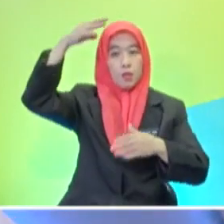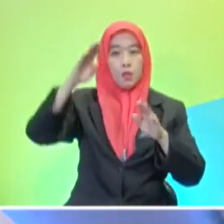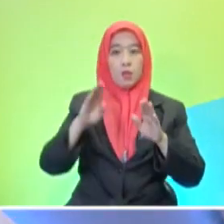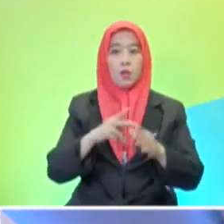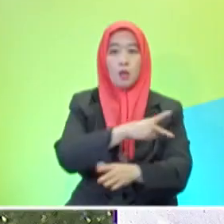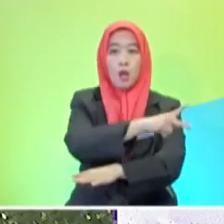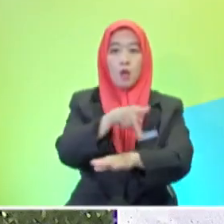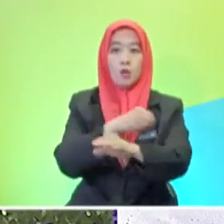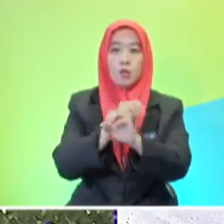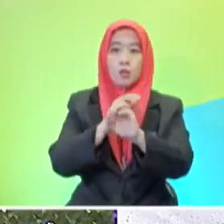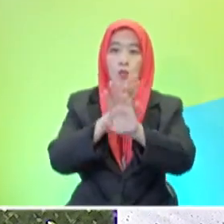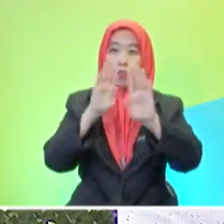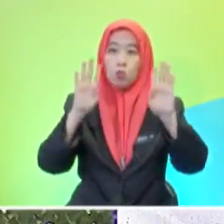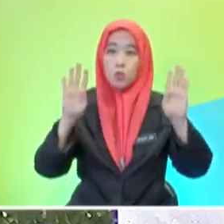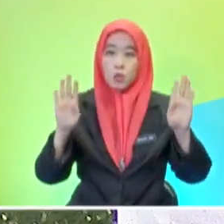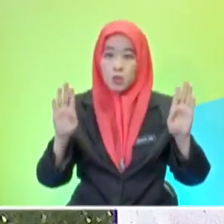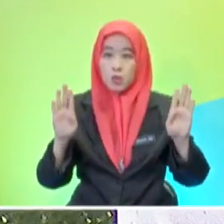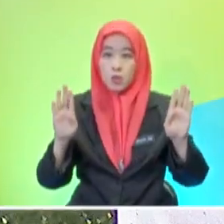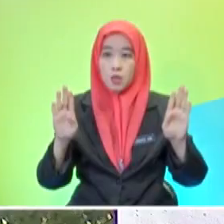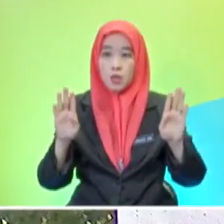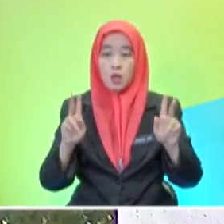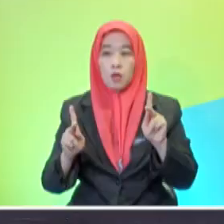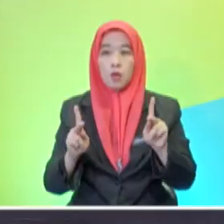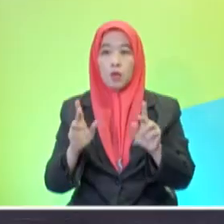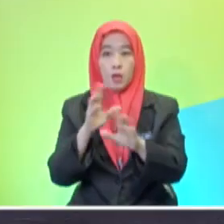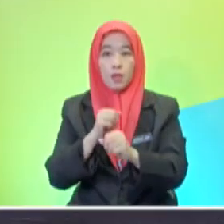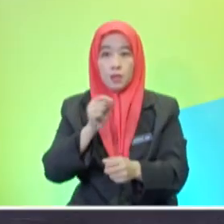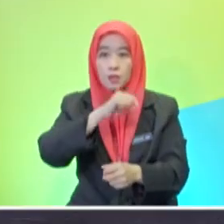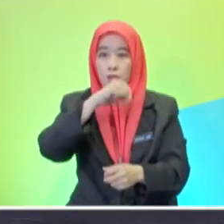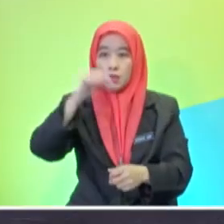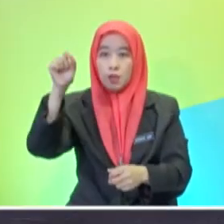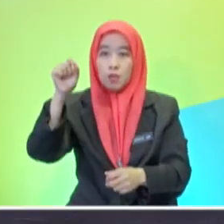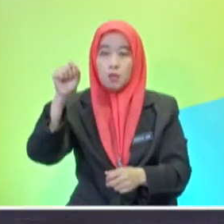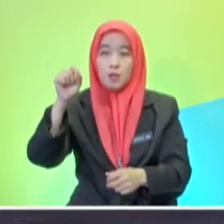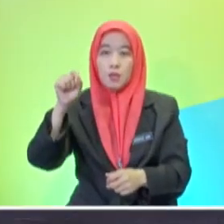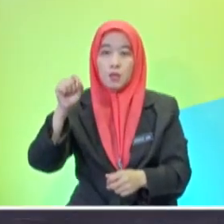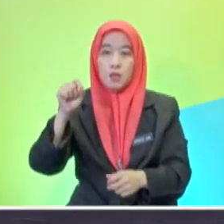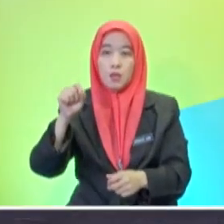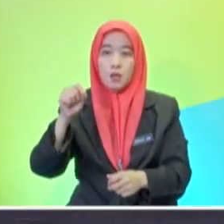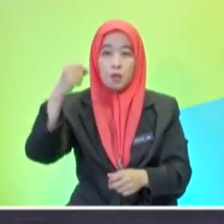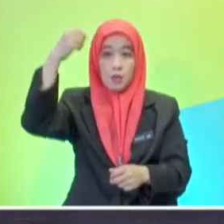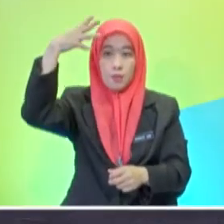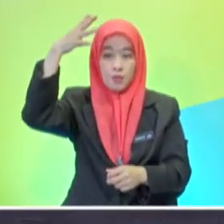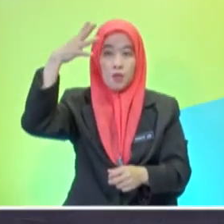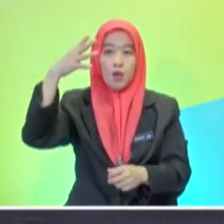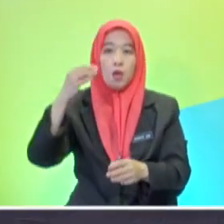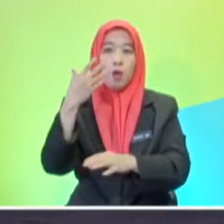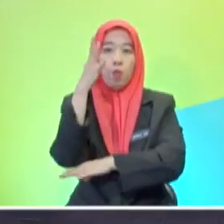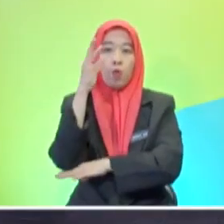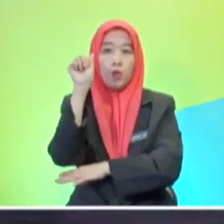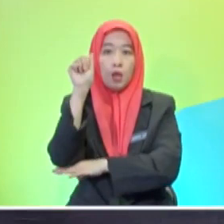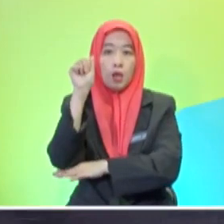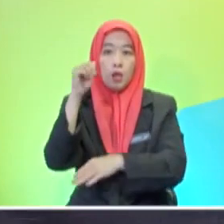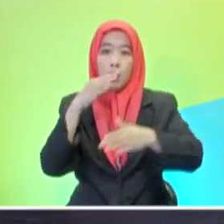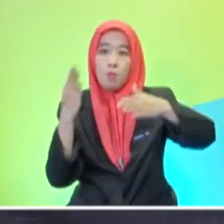matahari? Dapat, okay. Cikgu. Ah, kalau dapat, ah, tandakan right di situ. Okey. Bagus, Syafika. Ya. Baik, seterusnya. Pokok A diletakkan bawah